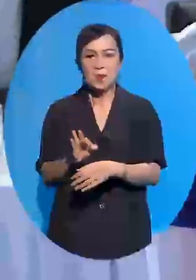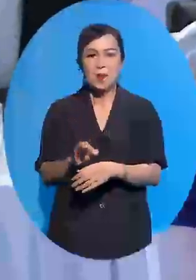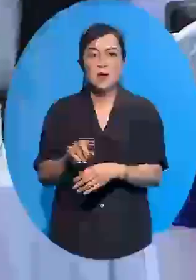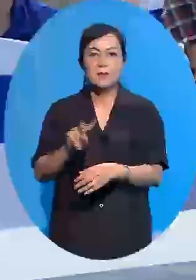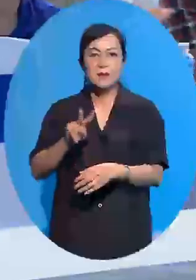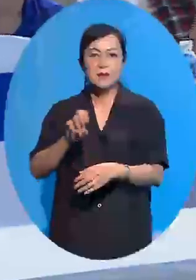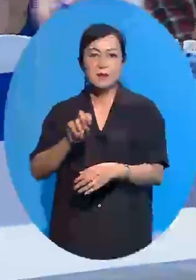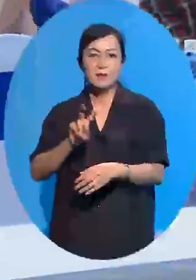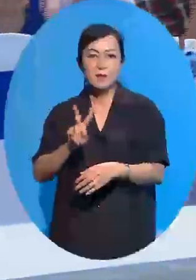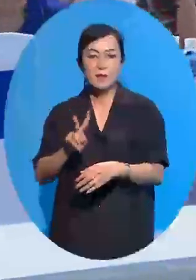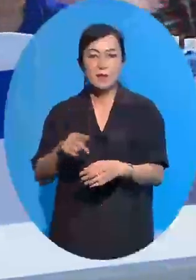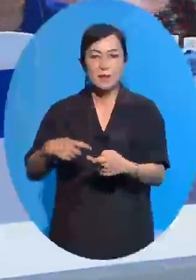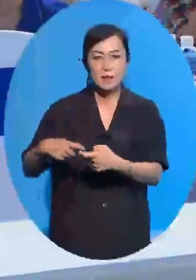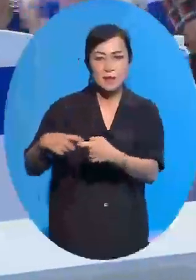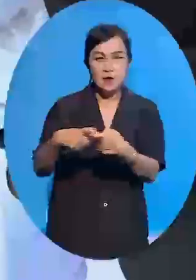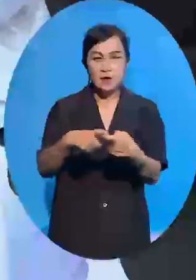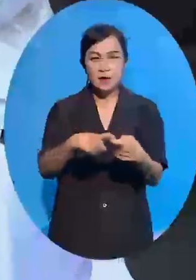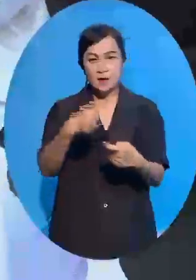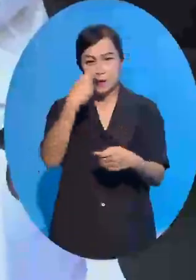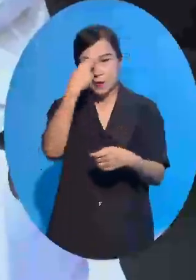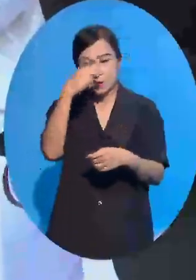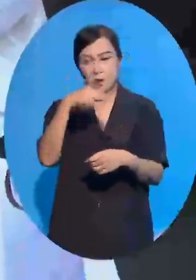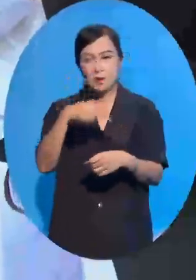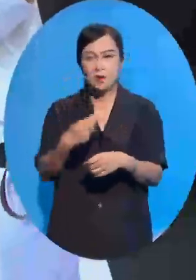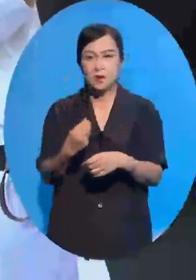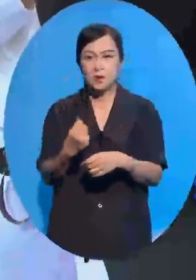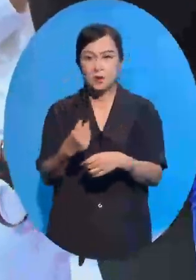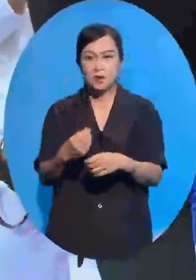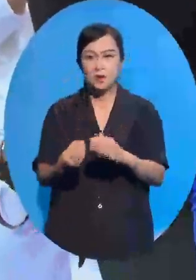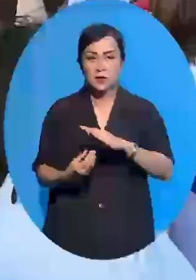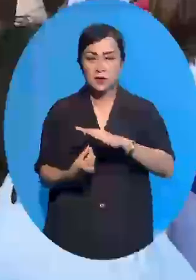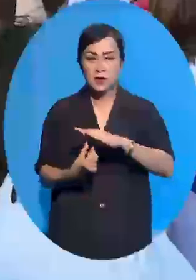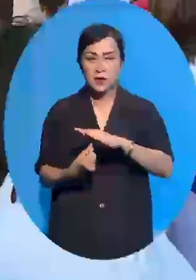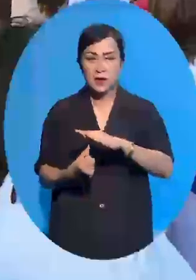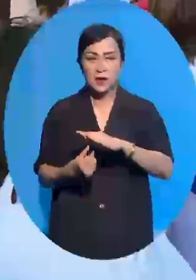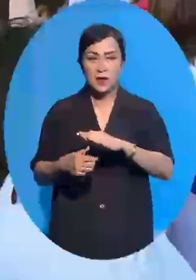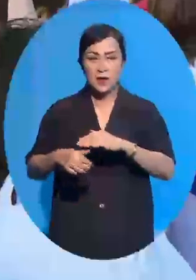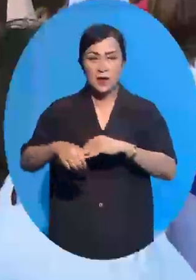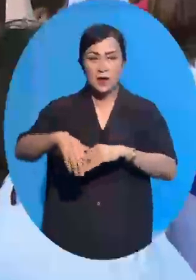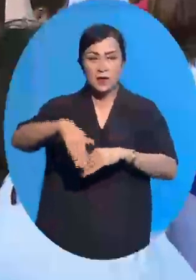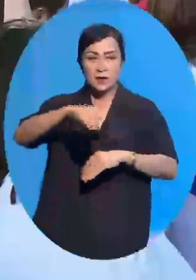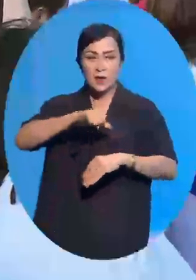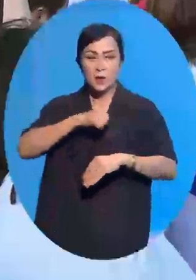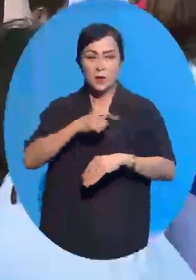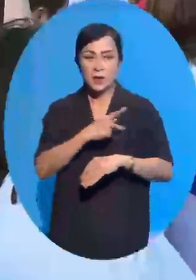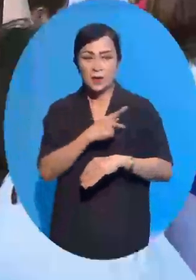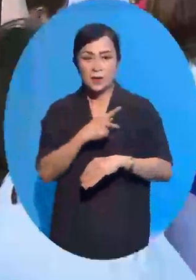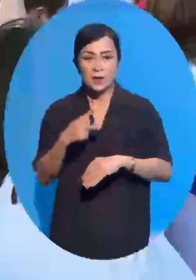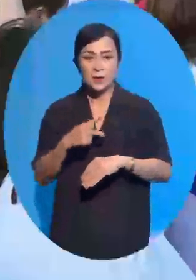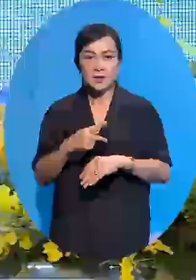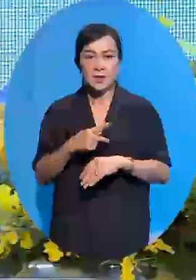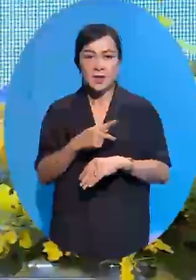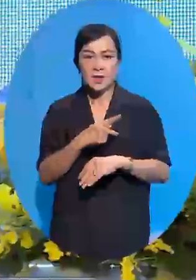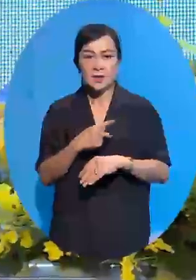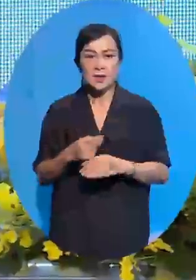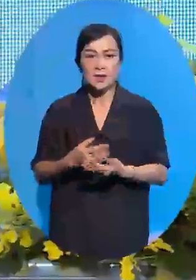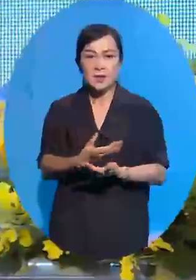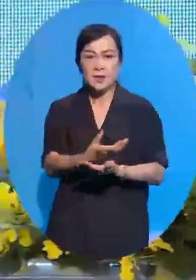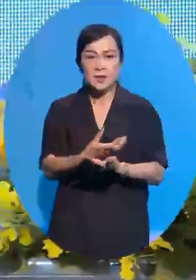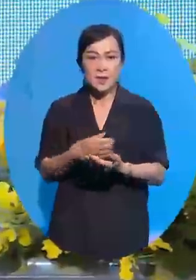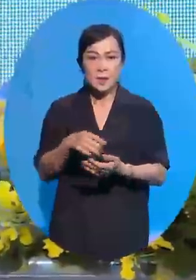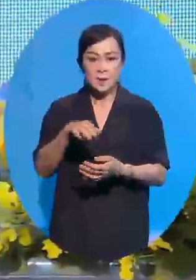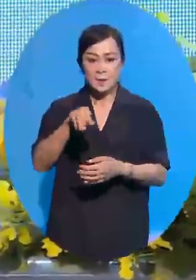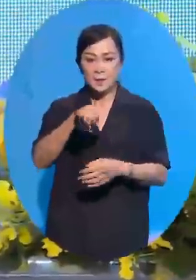cạnh đó, Viettravel còn liên kết với các đối tác uy tín trong lĩnh vực tài chính, ngân hàng nhằm gia tăng quyền lợi cho khách hàng như đối với hành khách nhập hoặc quét